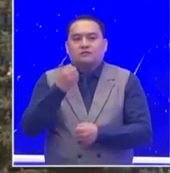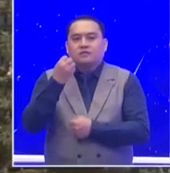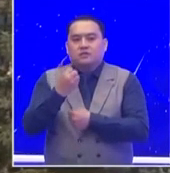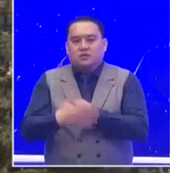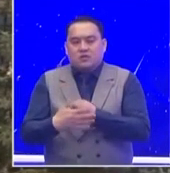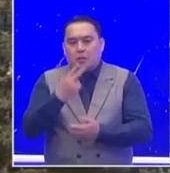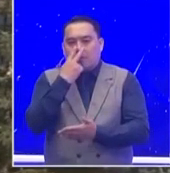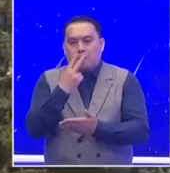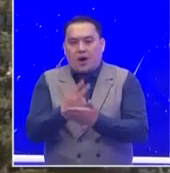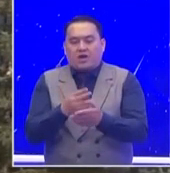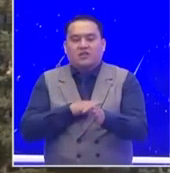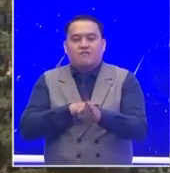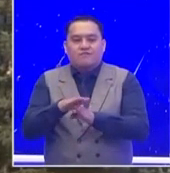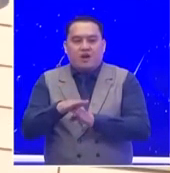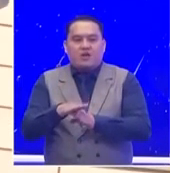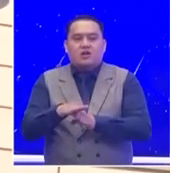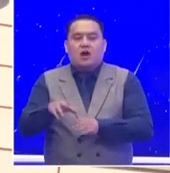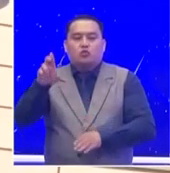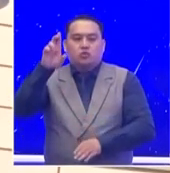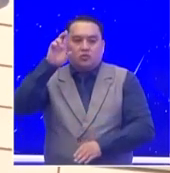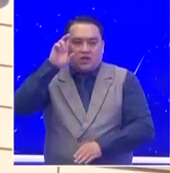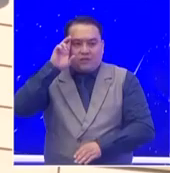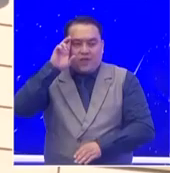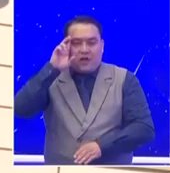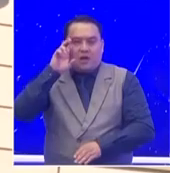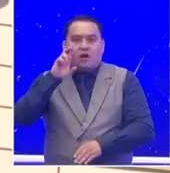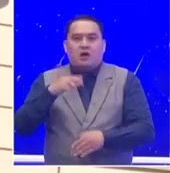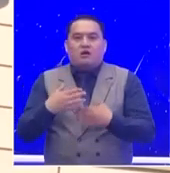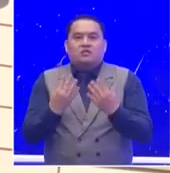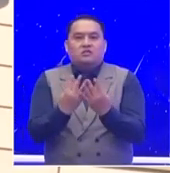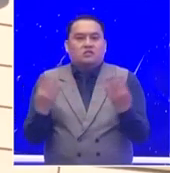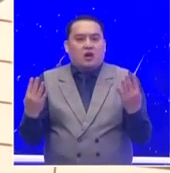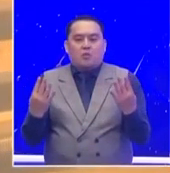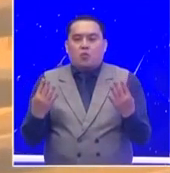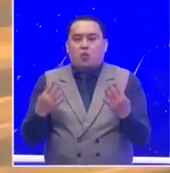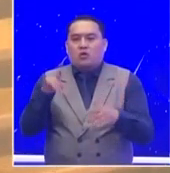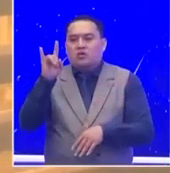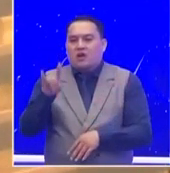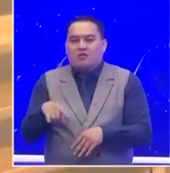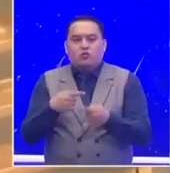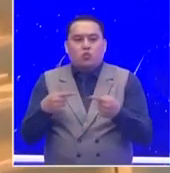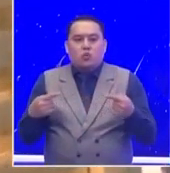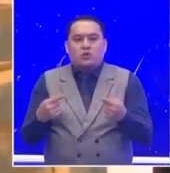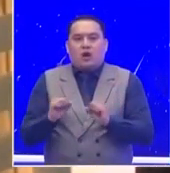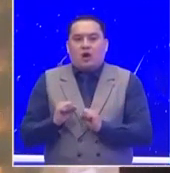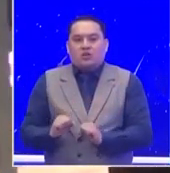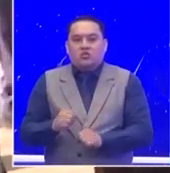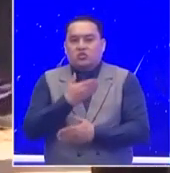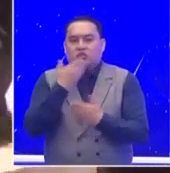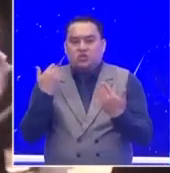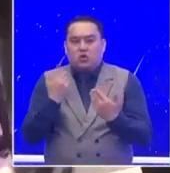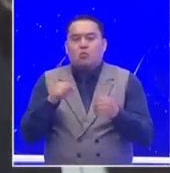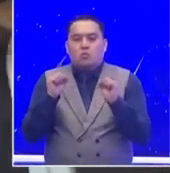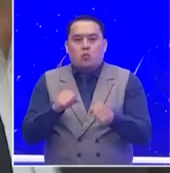явная демонстрация реализации концепции слышащего государства. Ни ворот, ни заборов, ни решеток и каких-либо иных ограждений нет. Все открыто